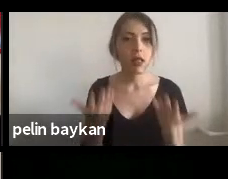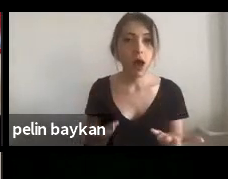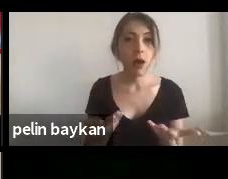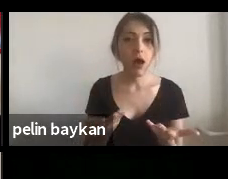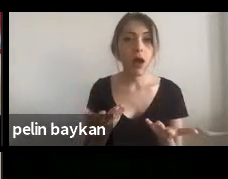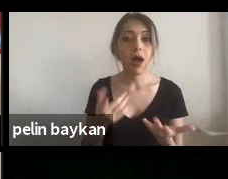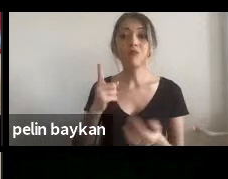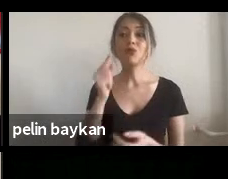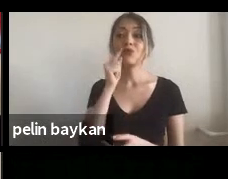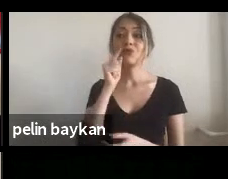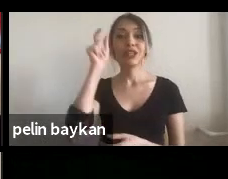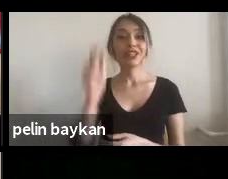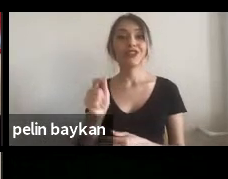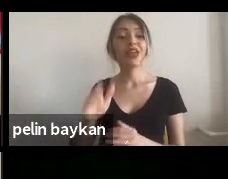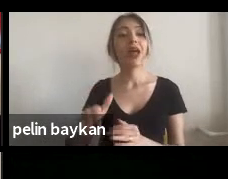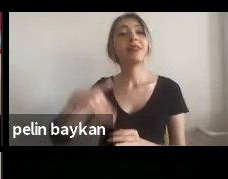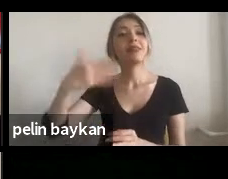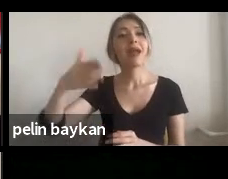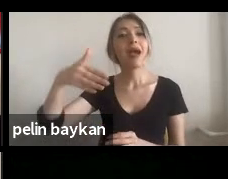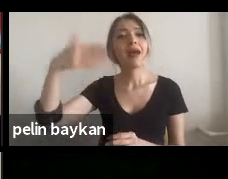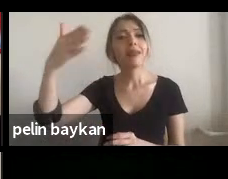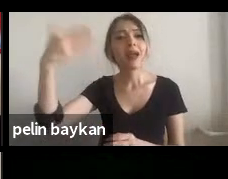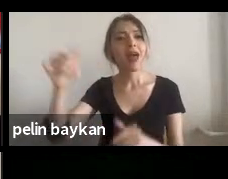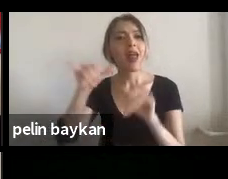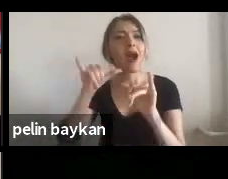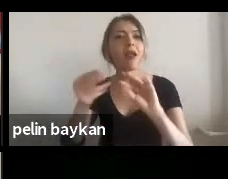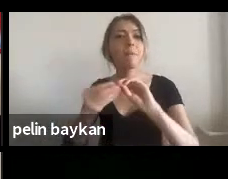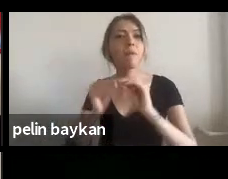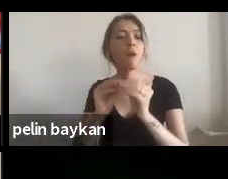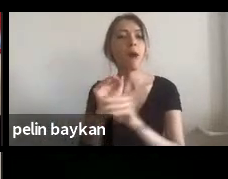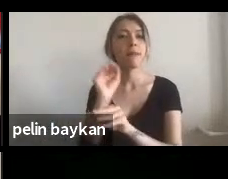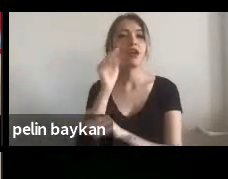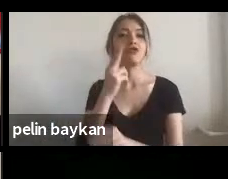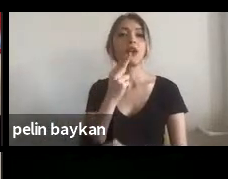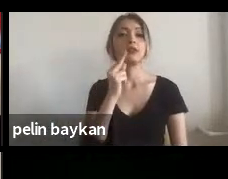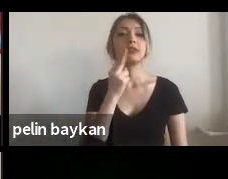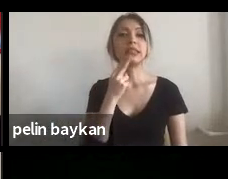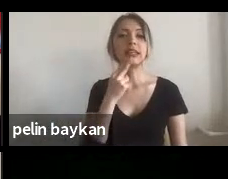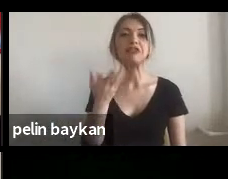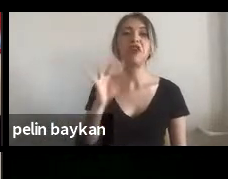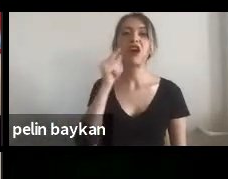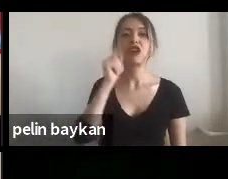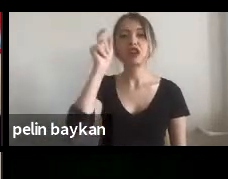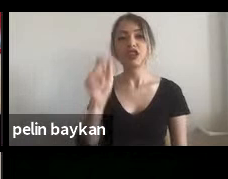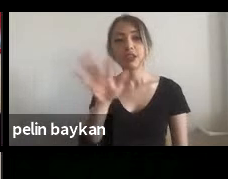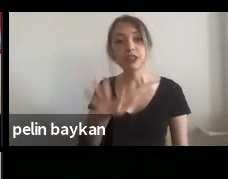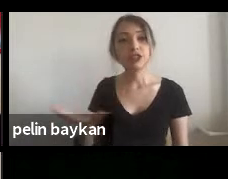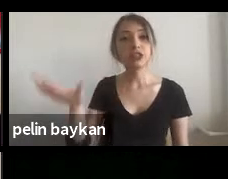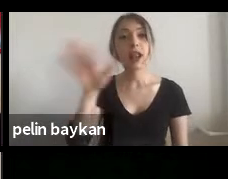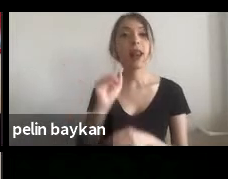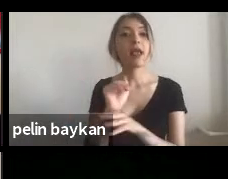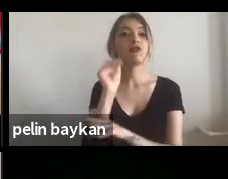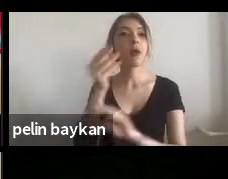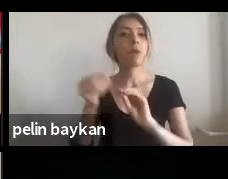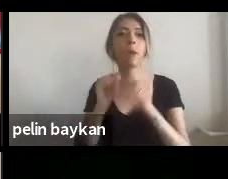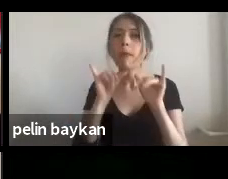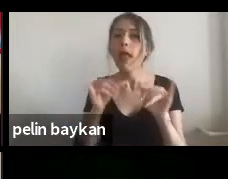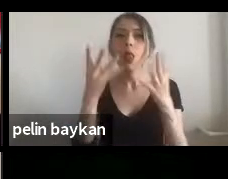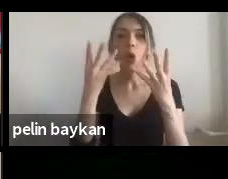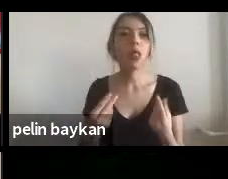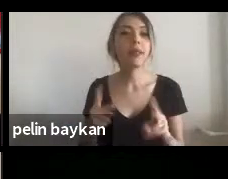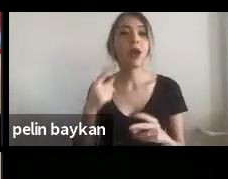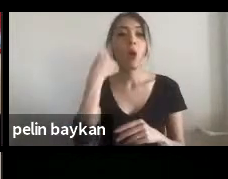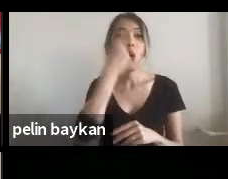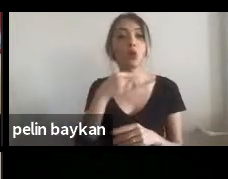fazlasıyla o kişiyi aşan aynı durumda olan başkalarının durumuyla da alakalı. Nitekim bunun